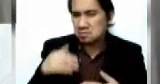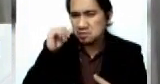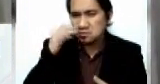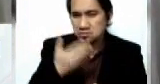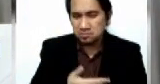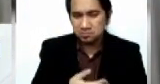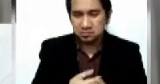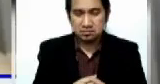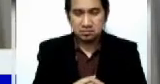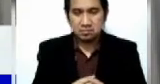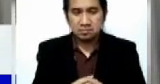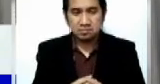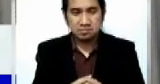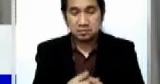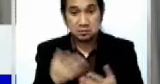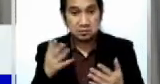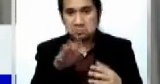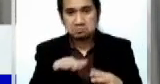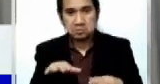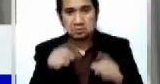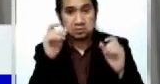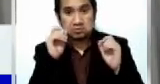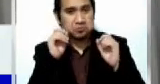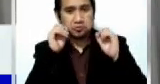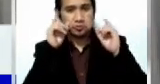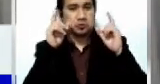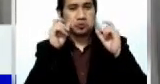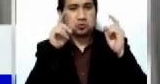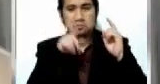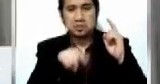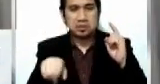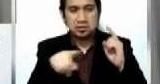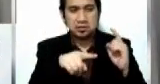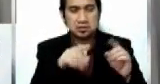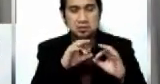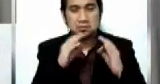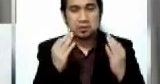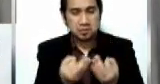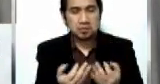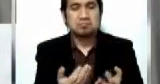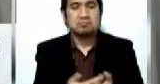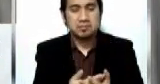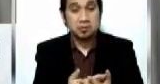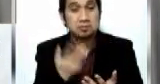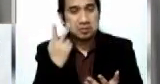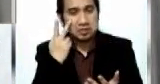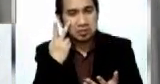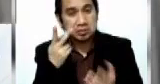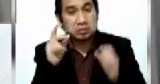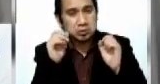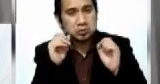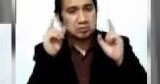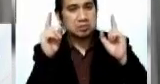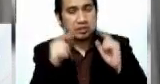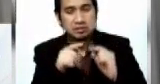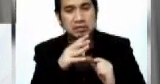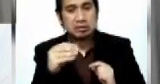si Caitlin at si Ginalyn at buong pamilya. Kaya ayun, abangan po nila. At merong